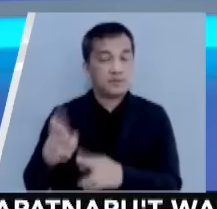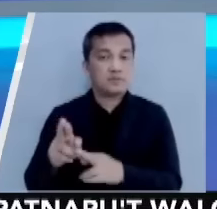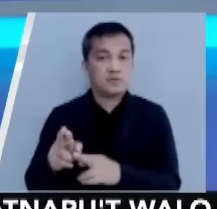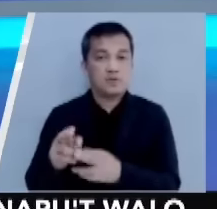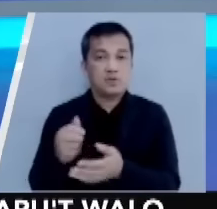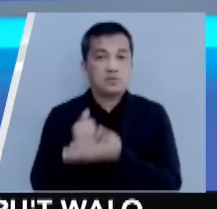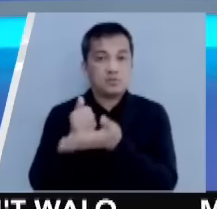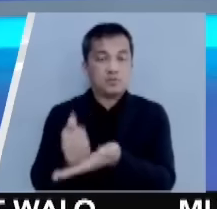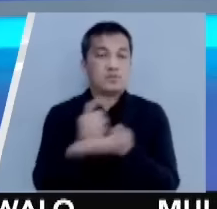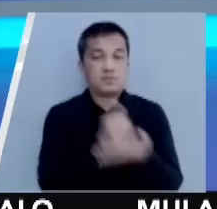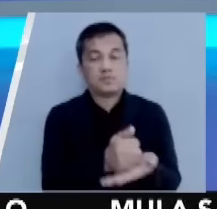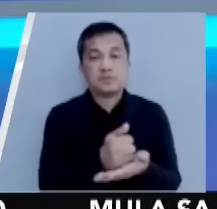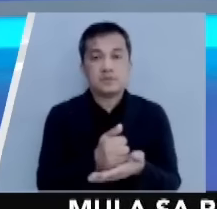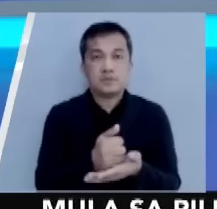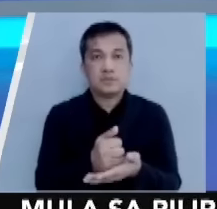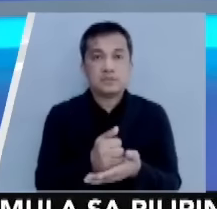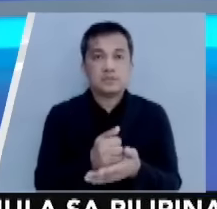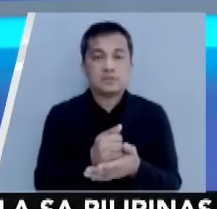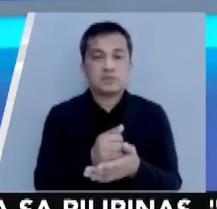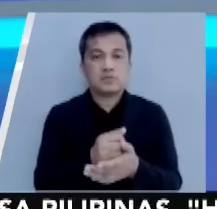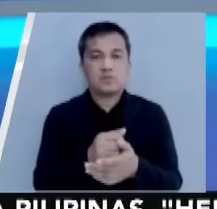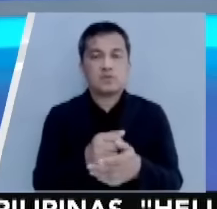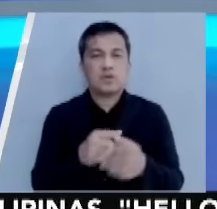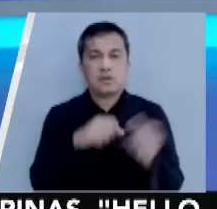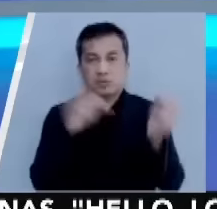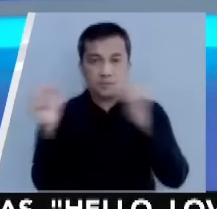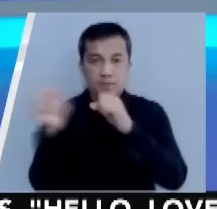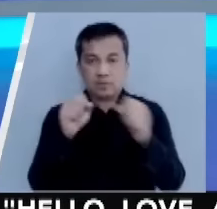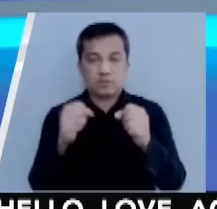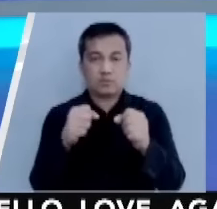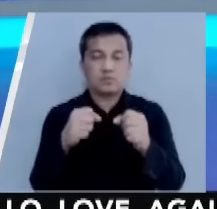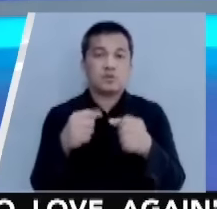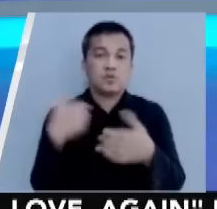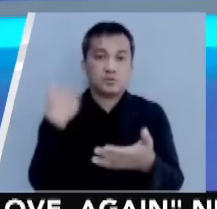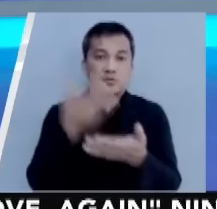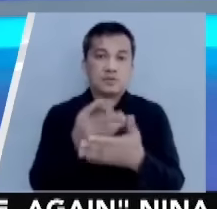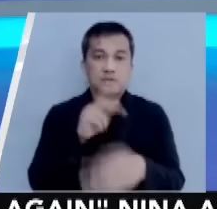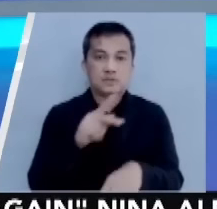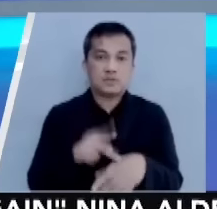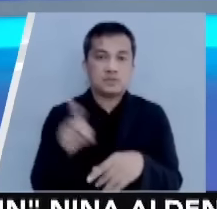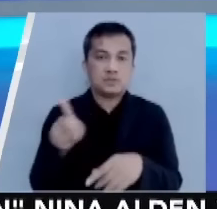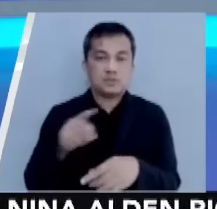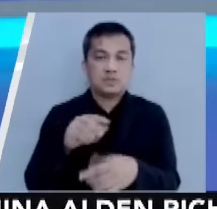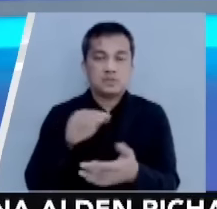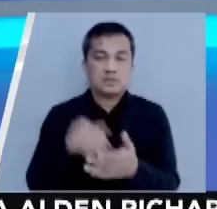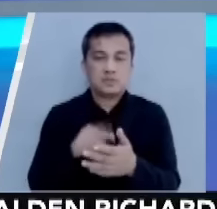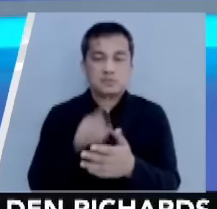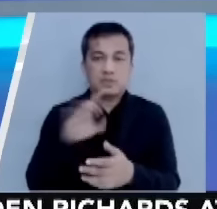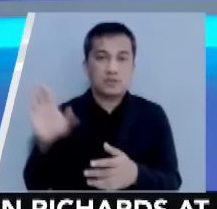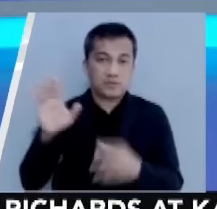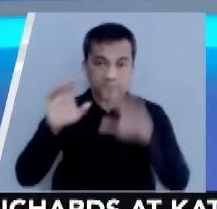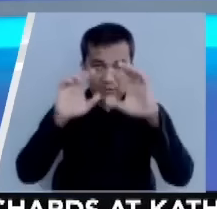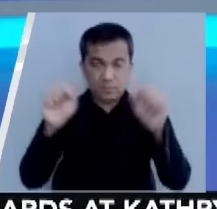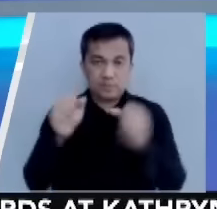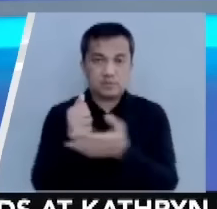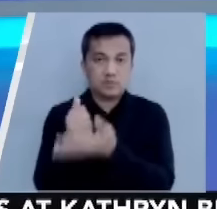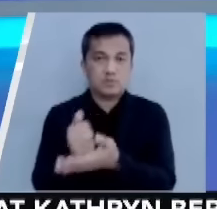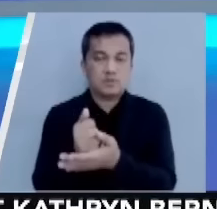sa magkakasunod ng bagyong tumama sa bansa. Sa gitna niyan, ipinangako rin ng Pangulo ang pagtulong sa mga